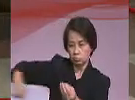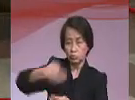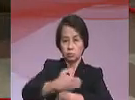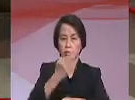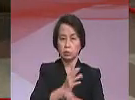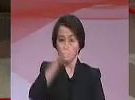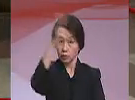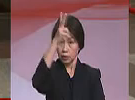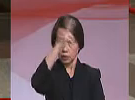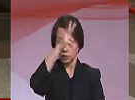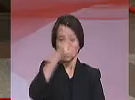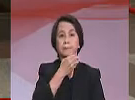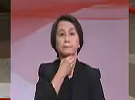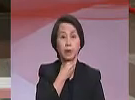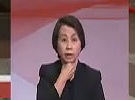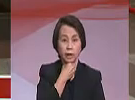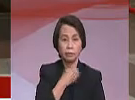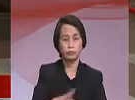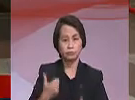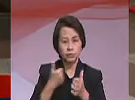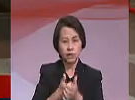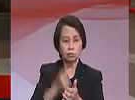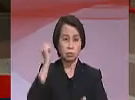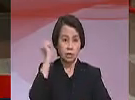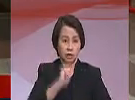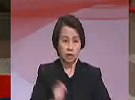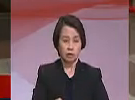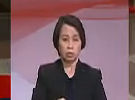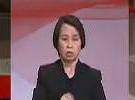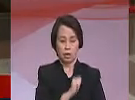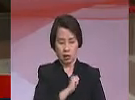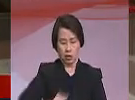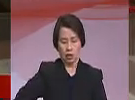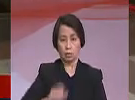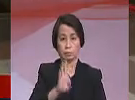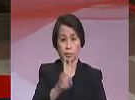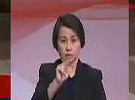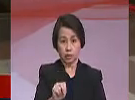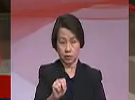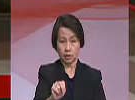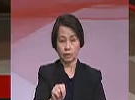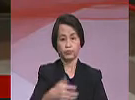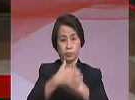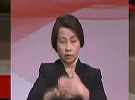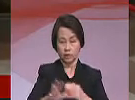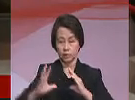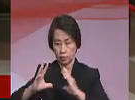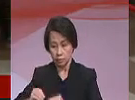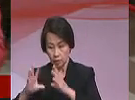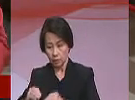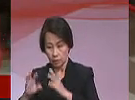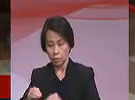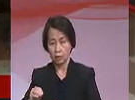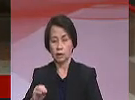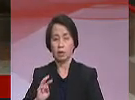pembentukan Kerajaan Negeri Perak. Dan menurut Setiausaha Agung Barisan Nasional Tan Sri Anwar Musa, selepas mesyuarat Majlis